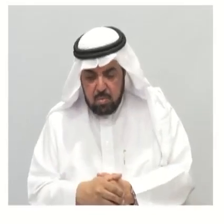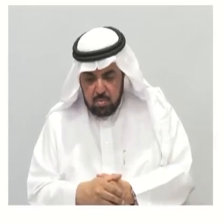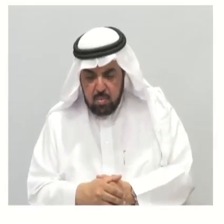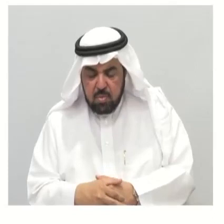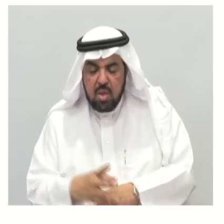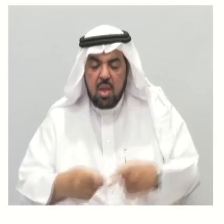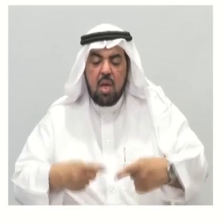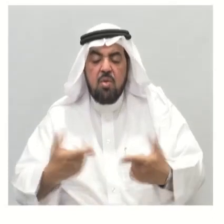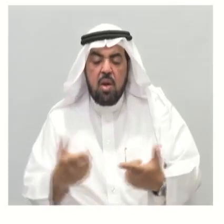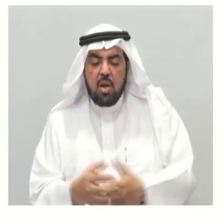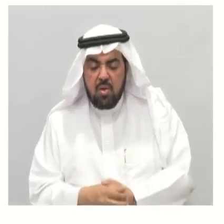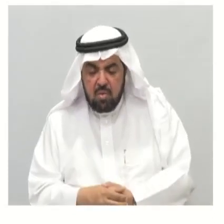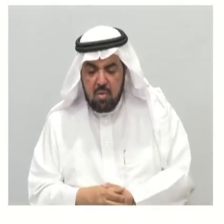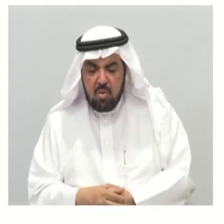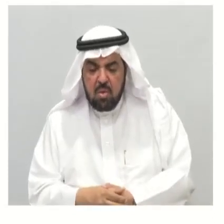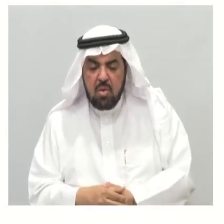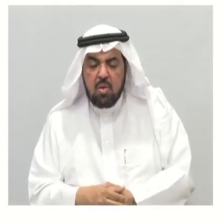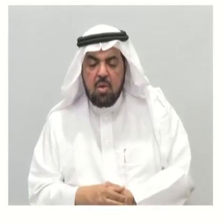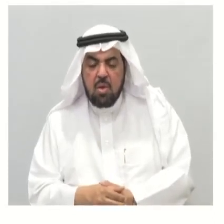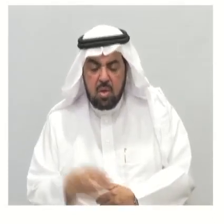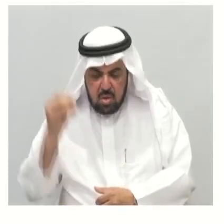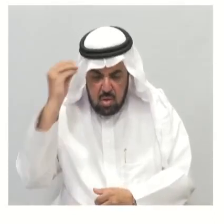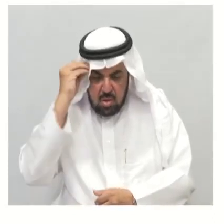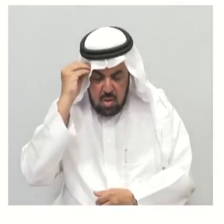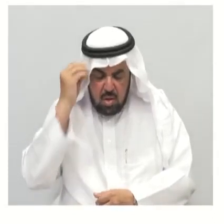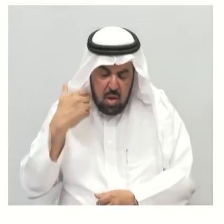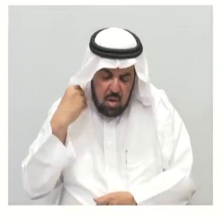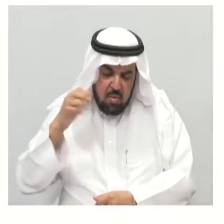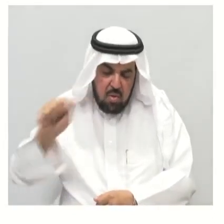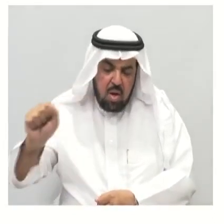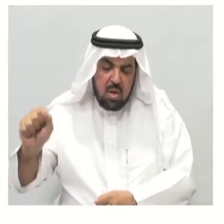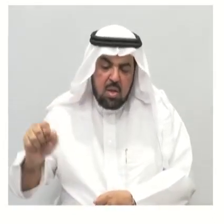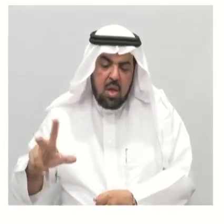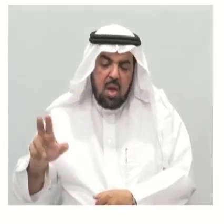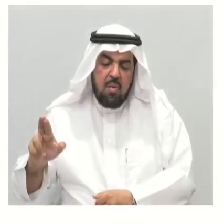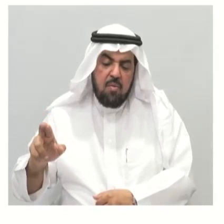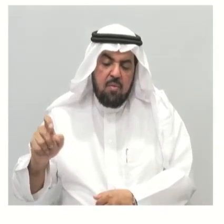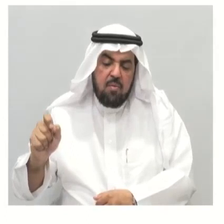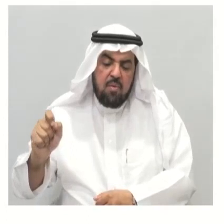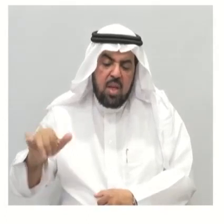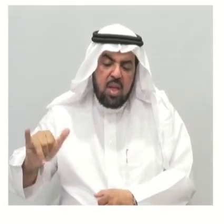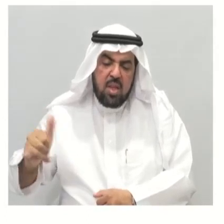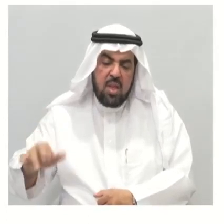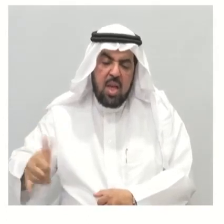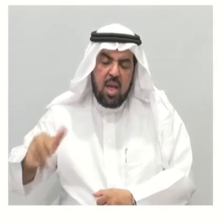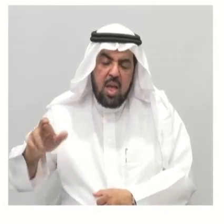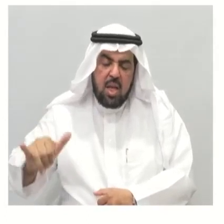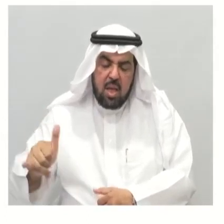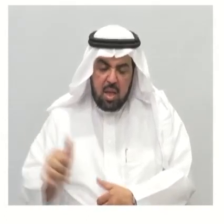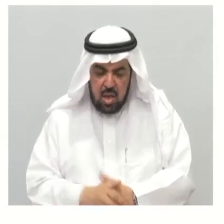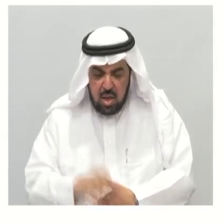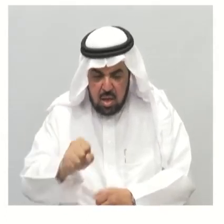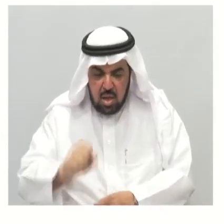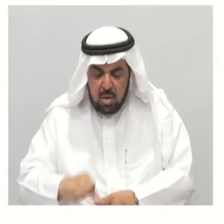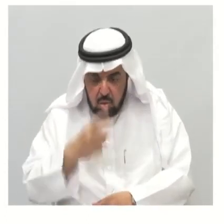كيف سنقارن؟ سنقول تعريف الخاصية الفيزيائية هي خاصية للمادة يمكن